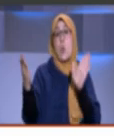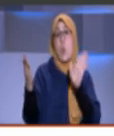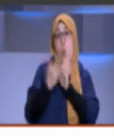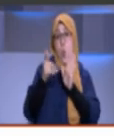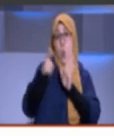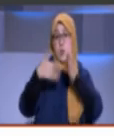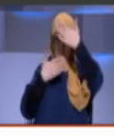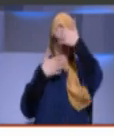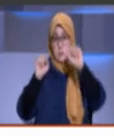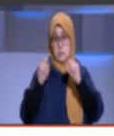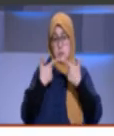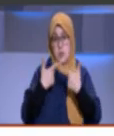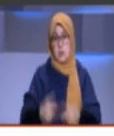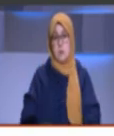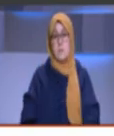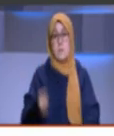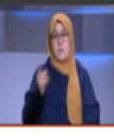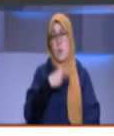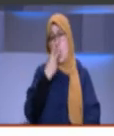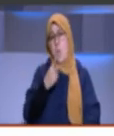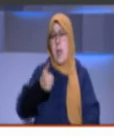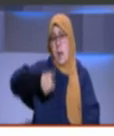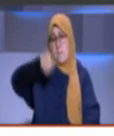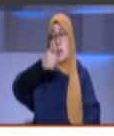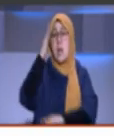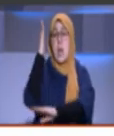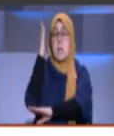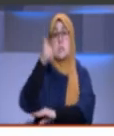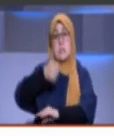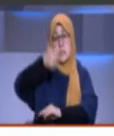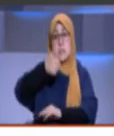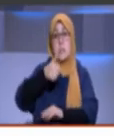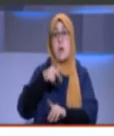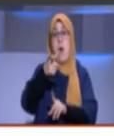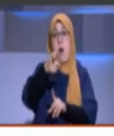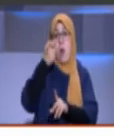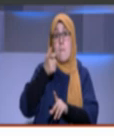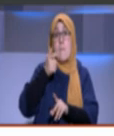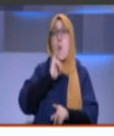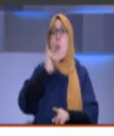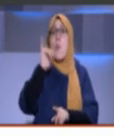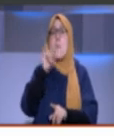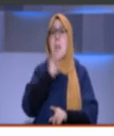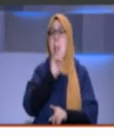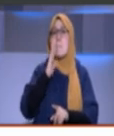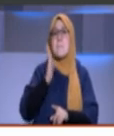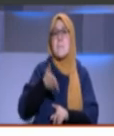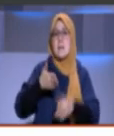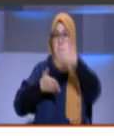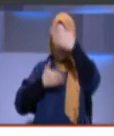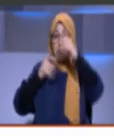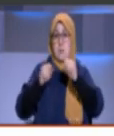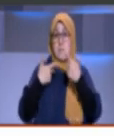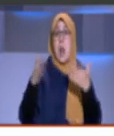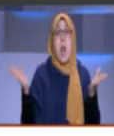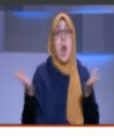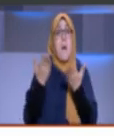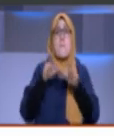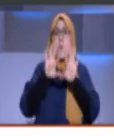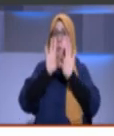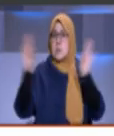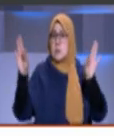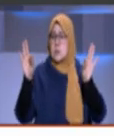قاسمة. وملمح النجاح الرئيسي أنها كانت ضربة استباقية لم تتمكن الخلية رغم كل تجهيزاتها ورغم